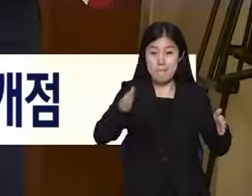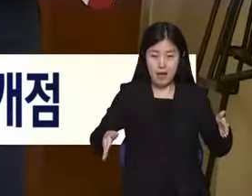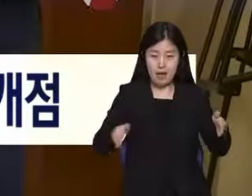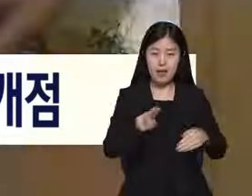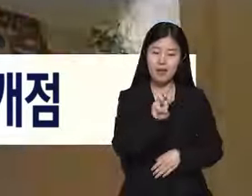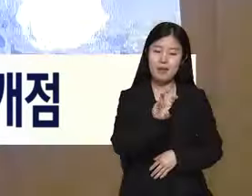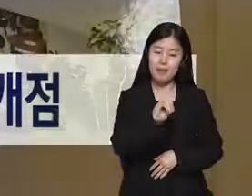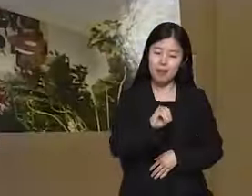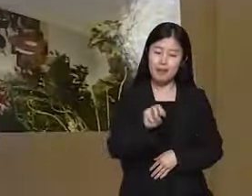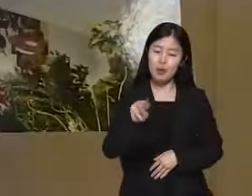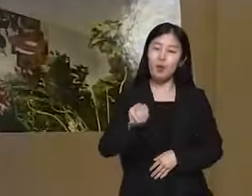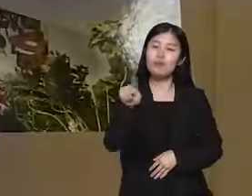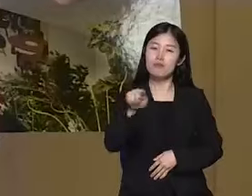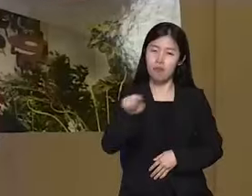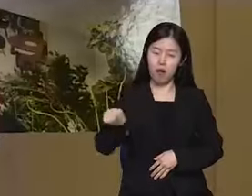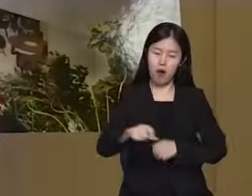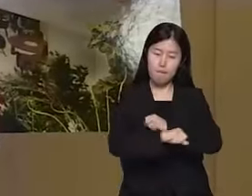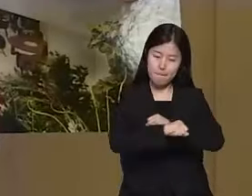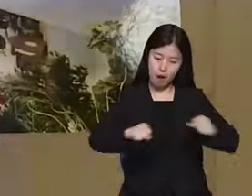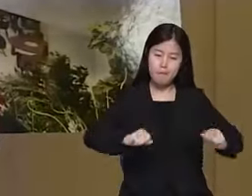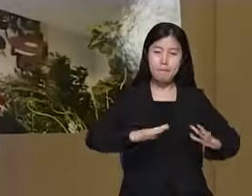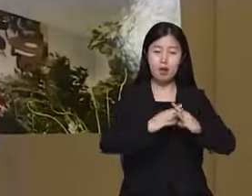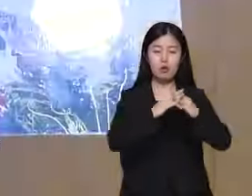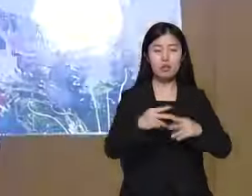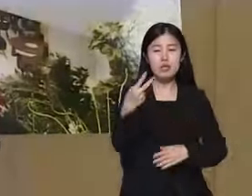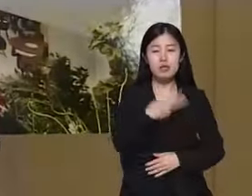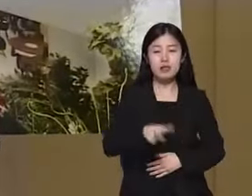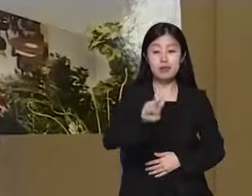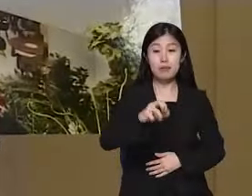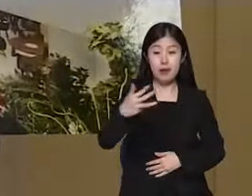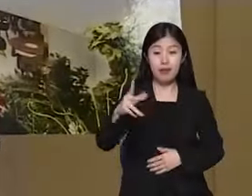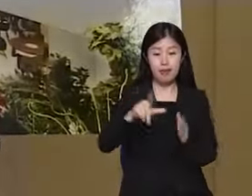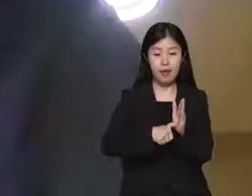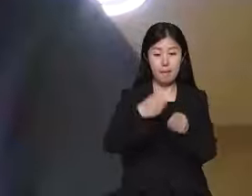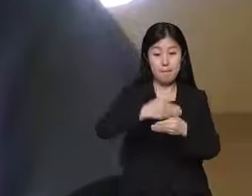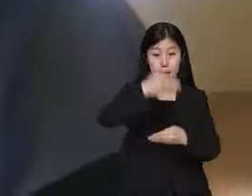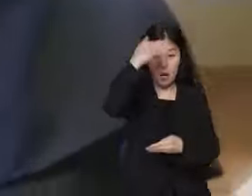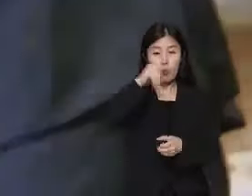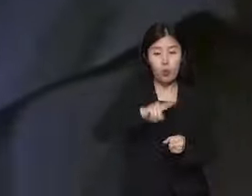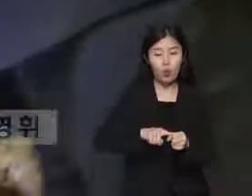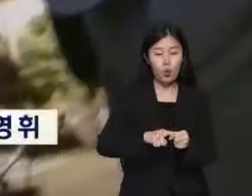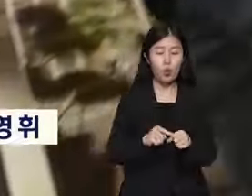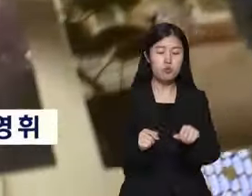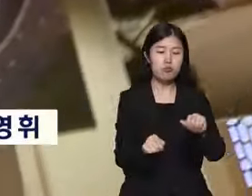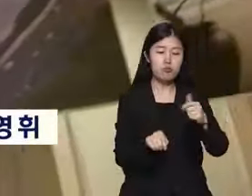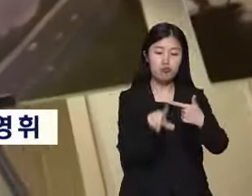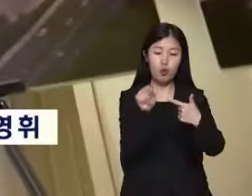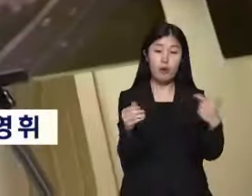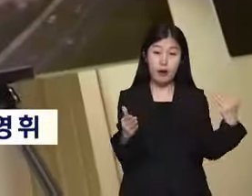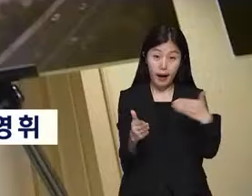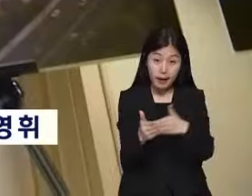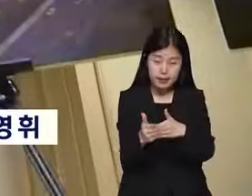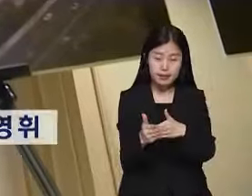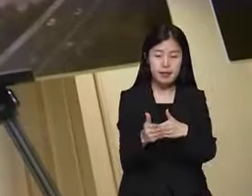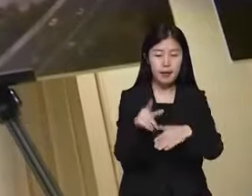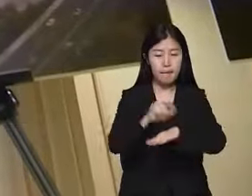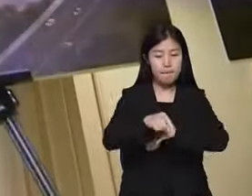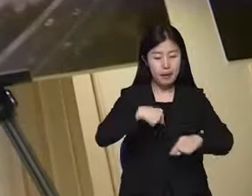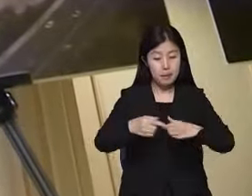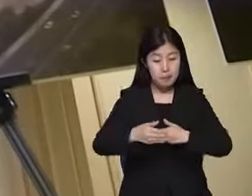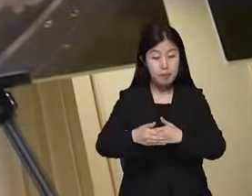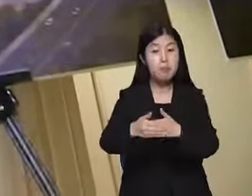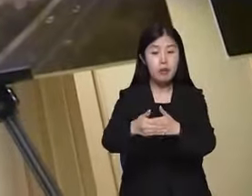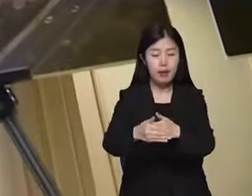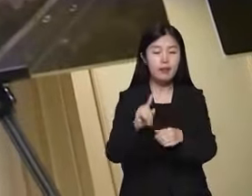지어집니다. 현대백화점 측은 오는 2028년 개점을 목표로 다음 달까지 사전 행정 절차를 마친 뒤